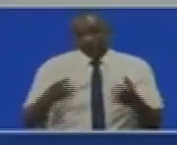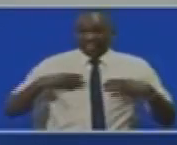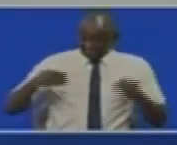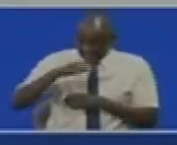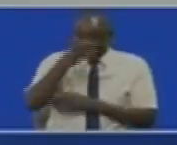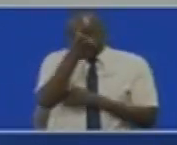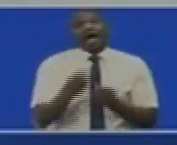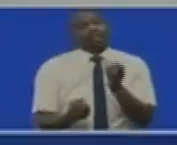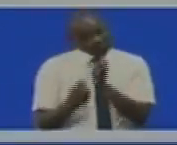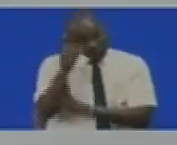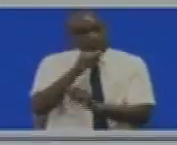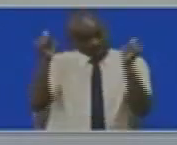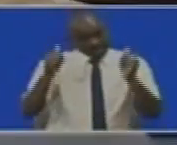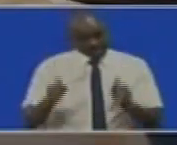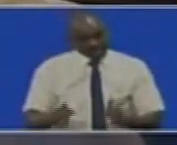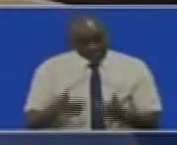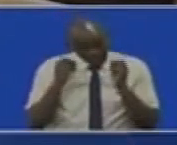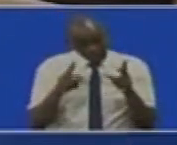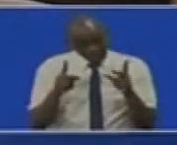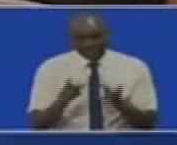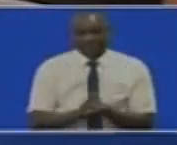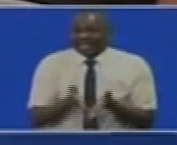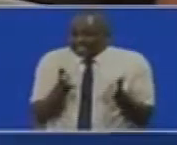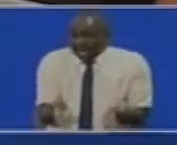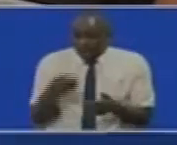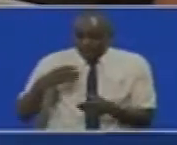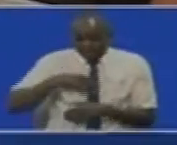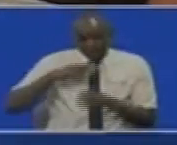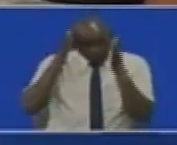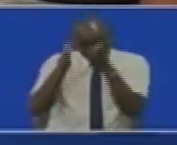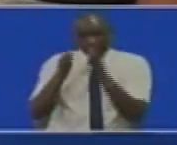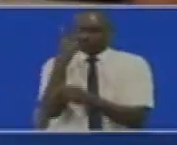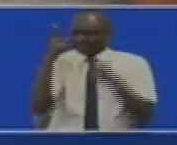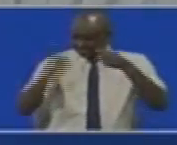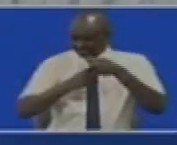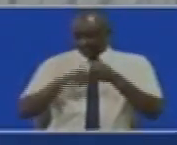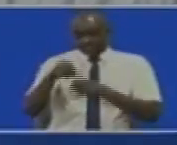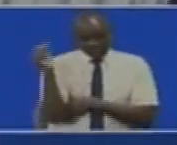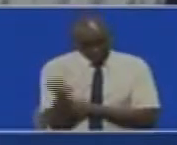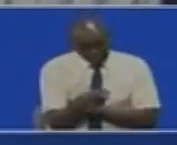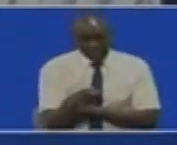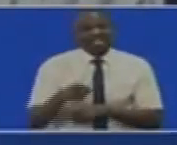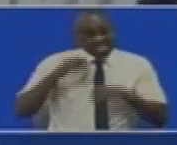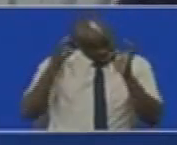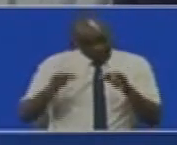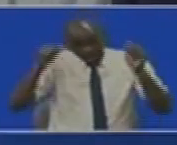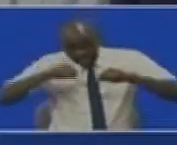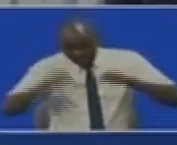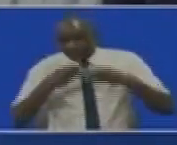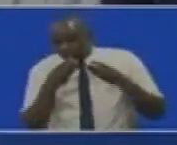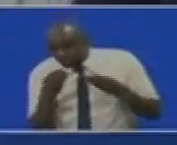systems in those countries are good. Sasa macho yanaangazia tarehe 26 mwezi huu, makata haya